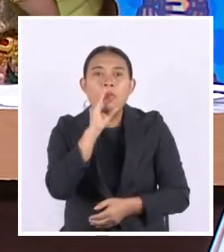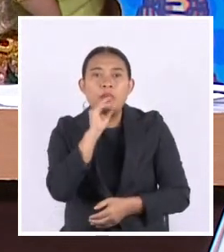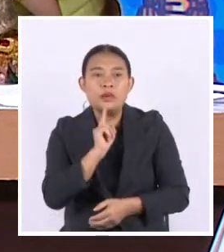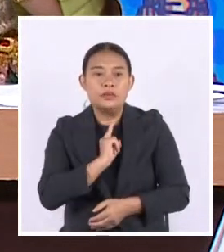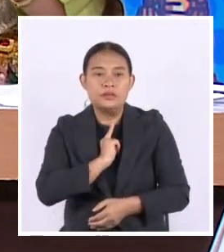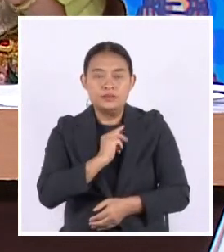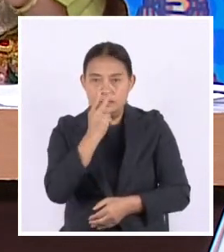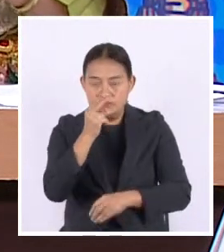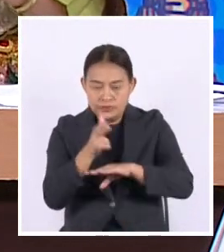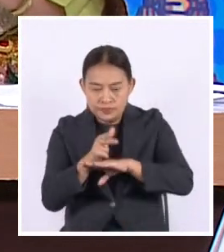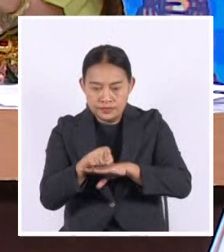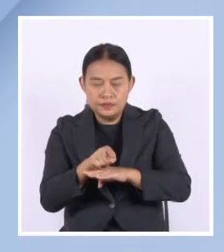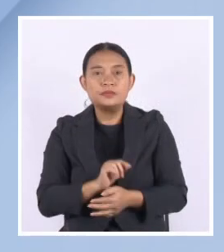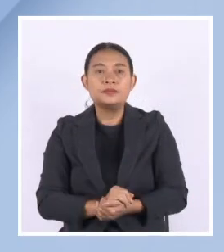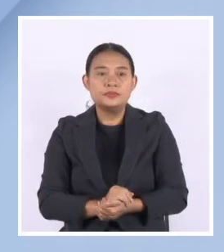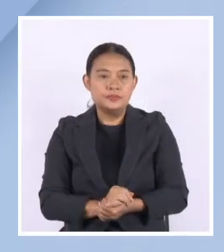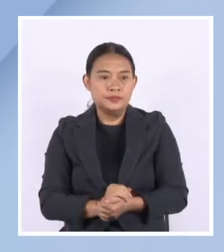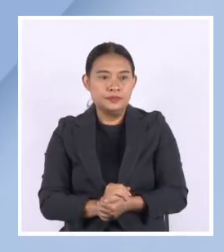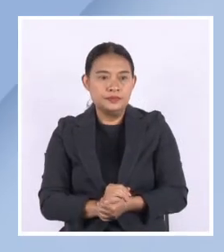เดี๋ยวดูคลิปค่ะ